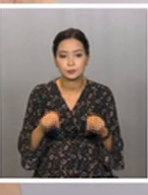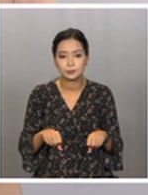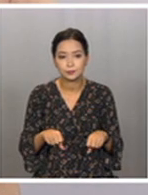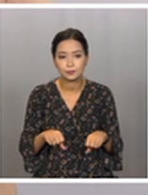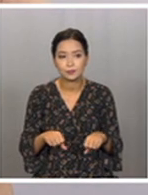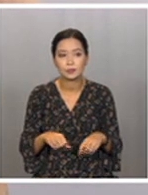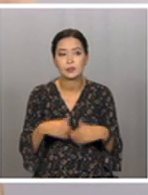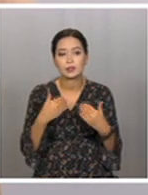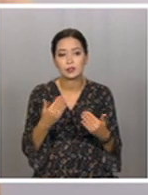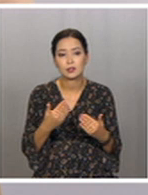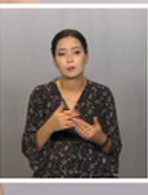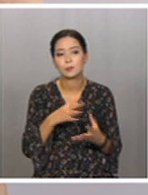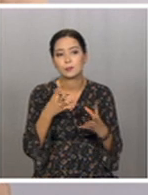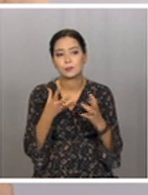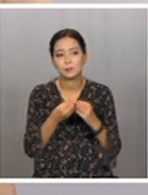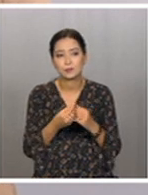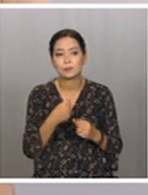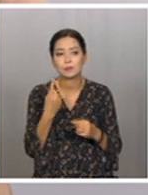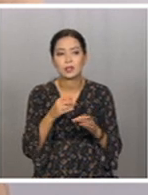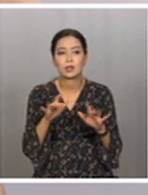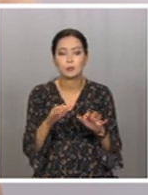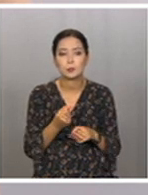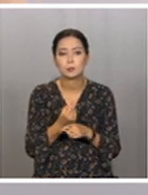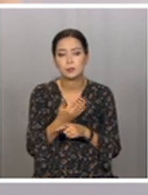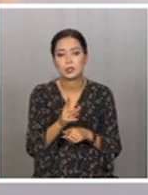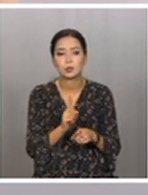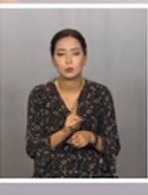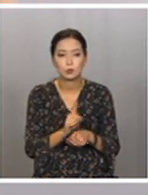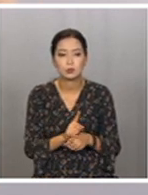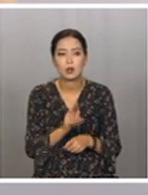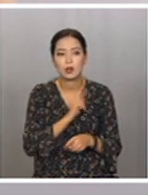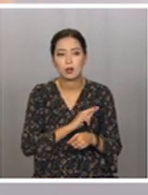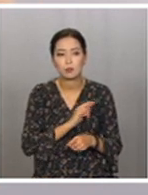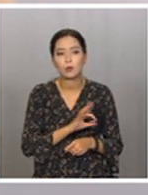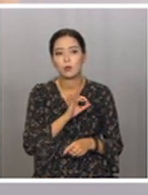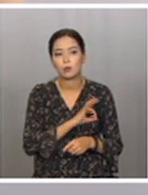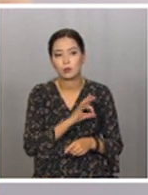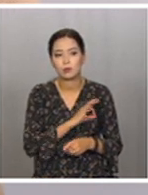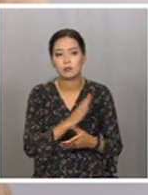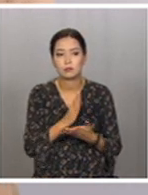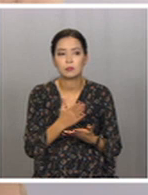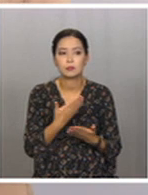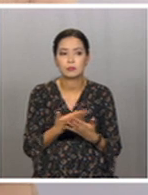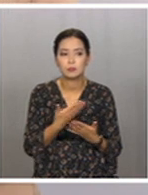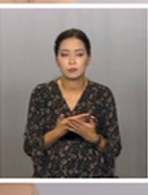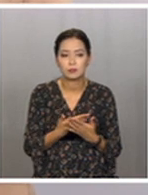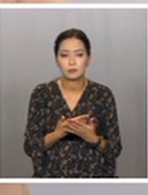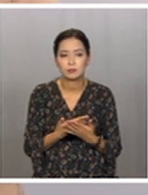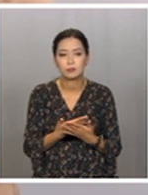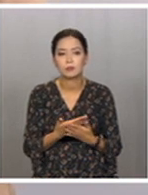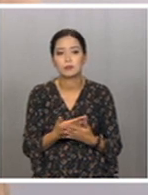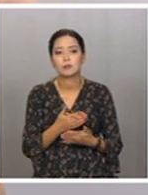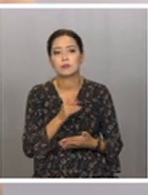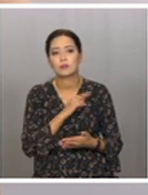Біз көп жағдайда бір компьютерге бір операциялық жүйені қолданамыз. Мысалы, Linux,